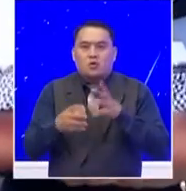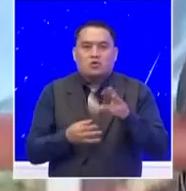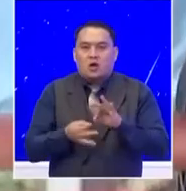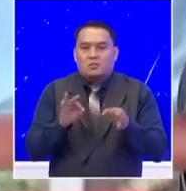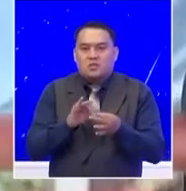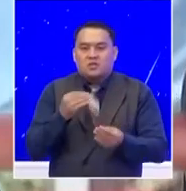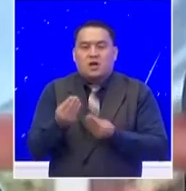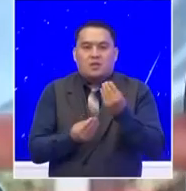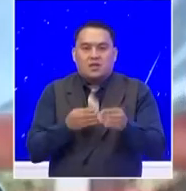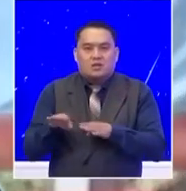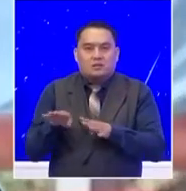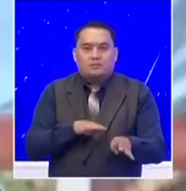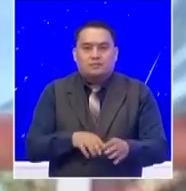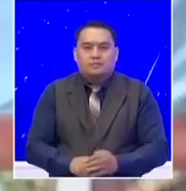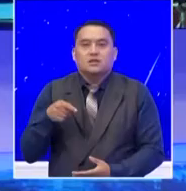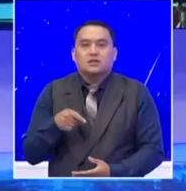олимпийский комитет.